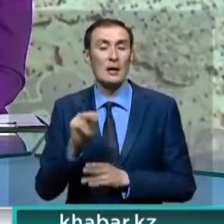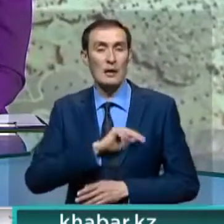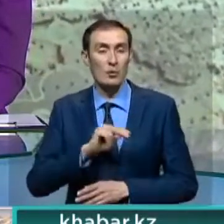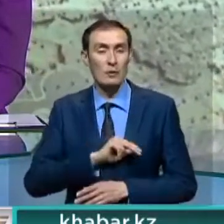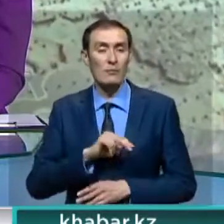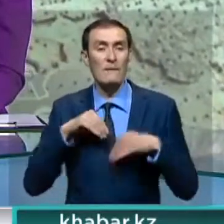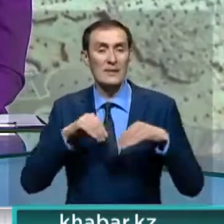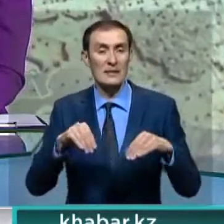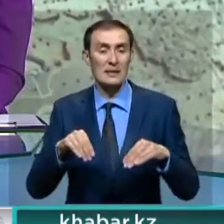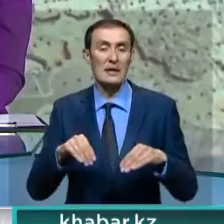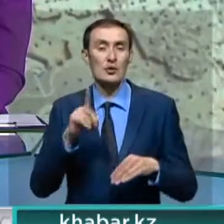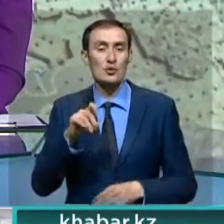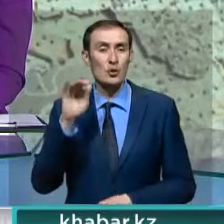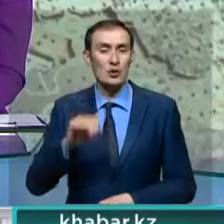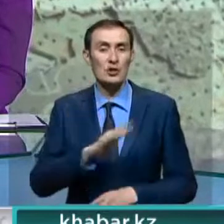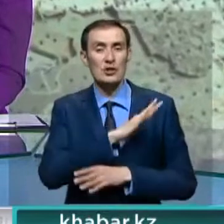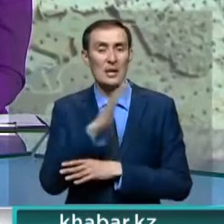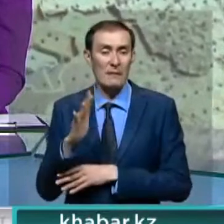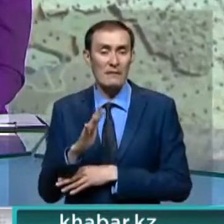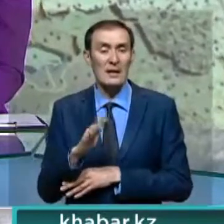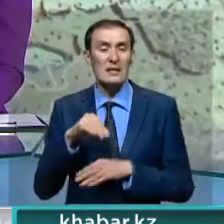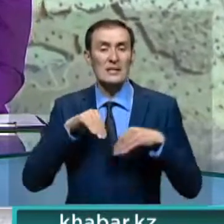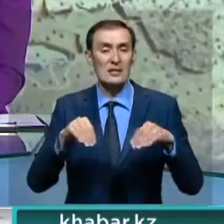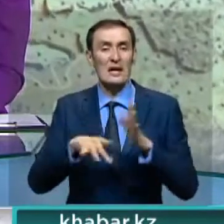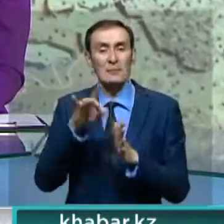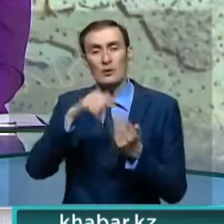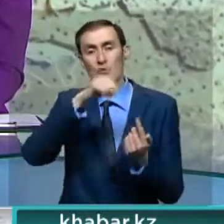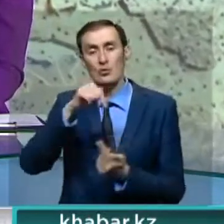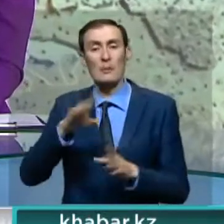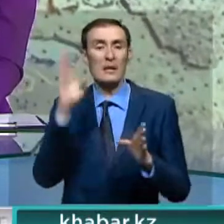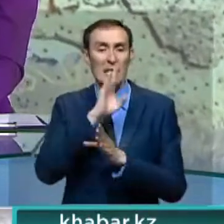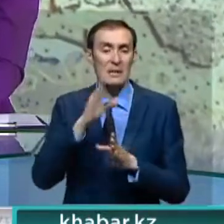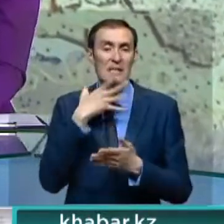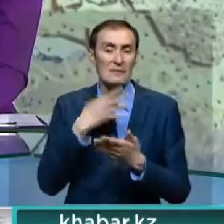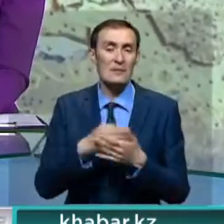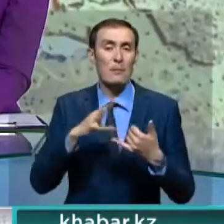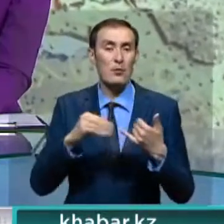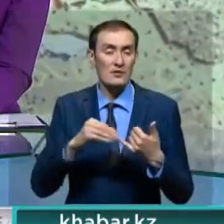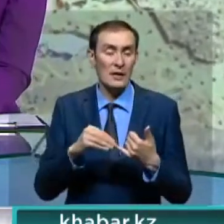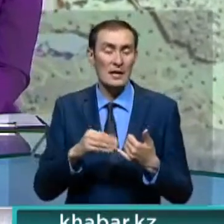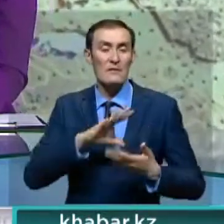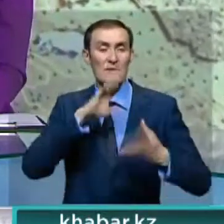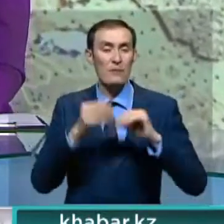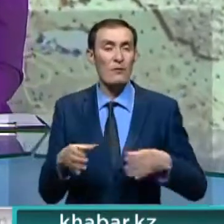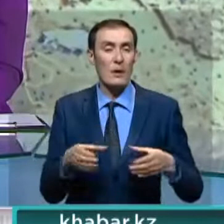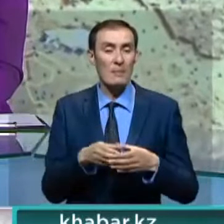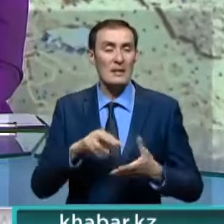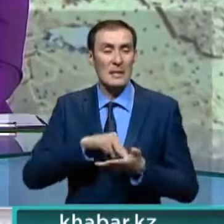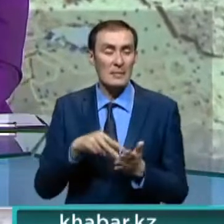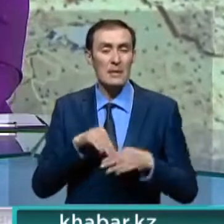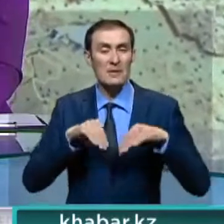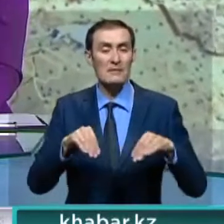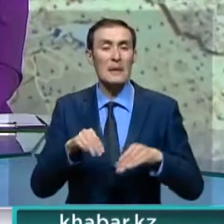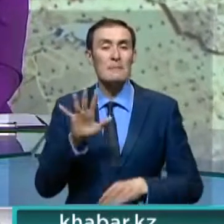по высадке 100 тысяч деревьев. Саженцы отбираются с учетом климата и местной почвы. Всего же в компании намерены